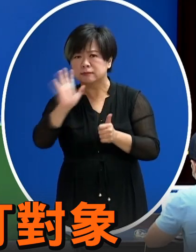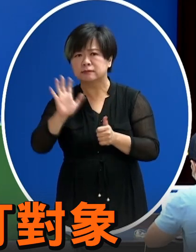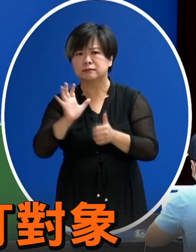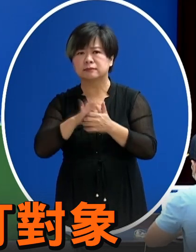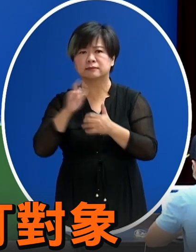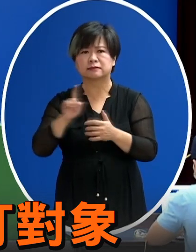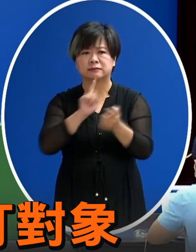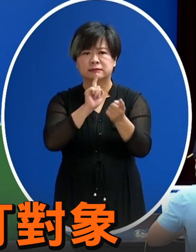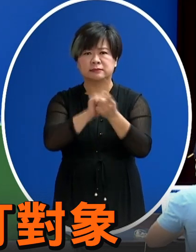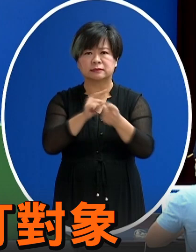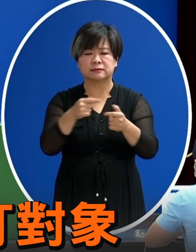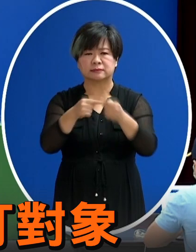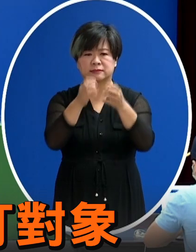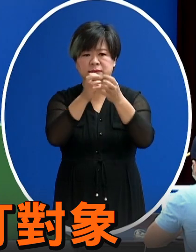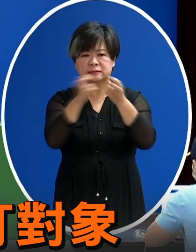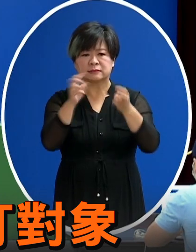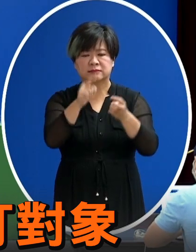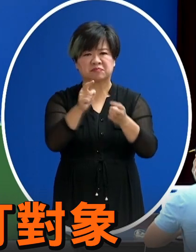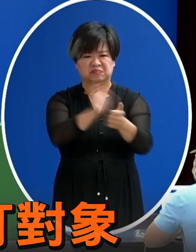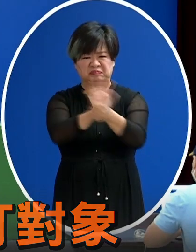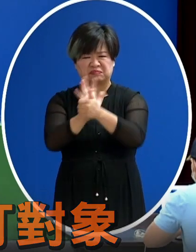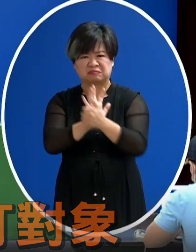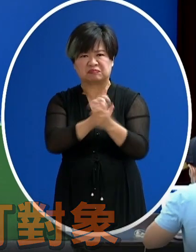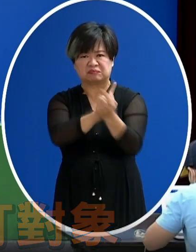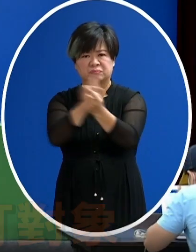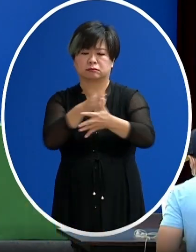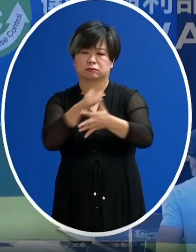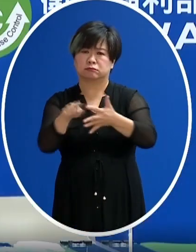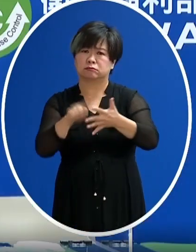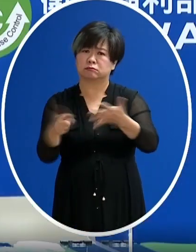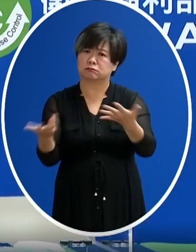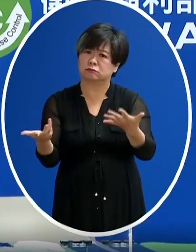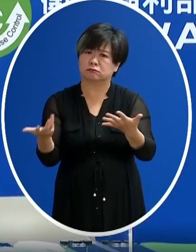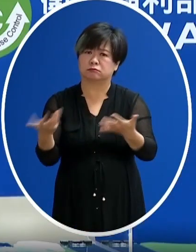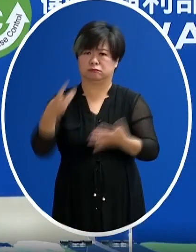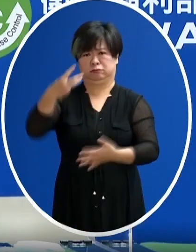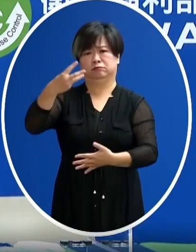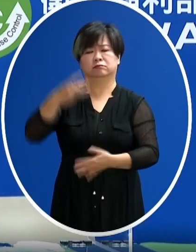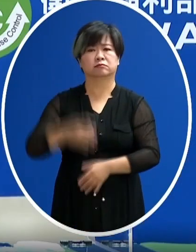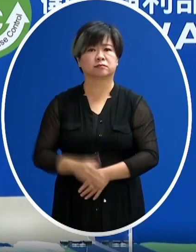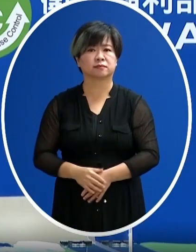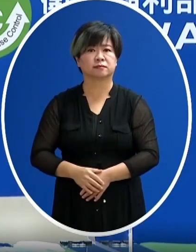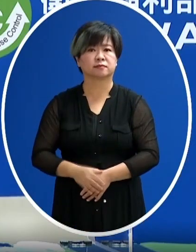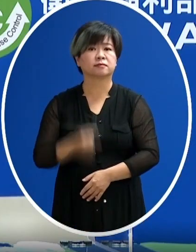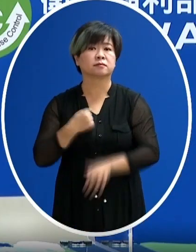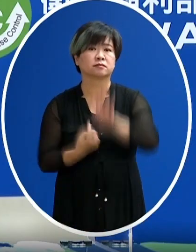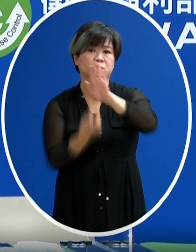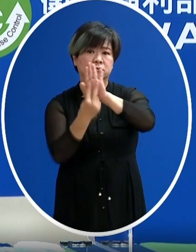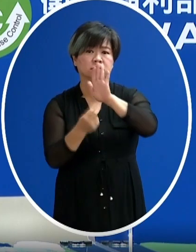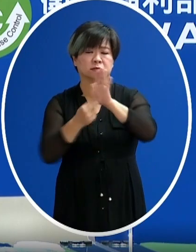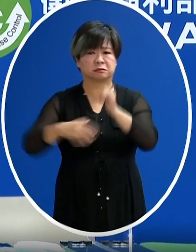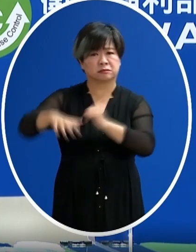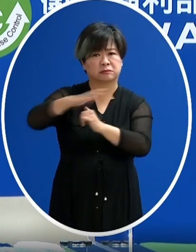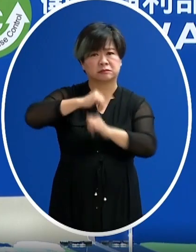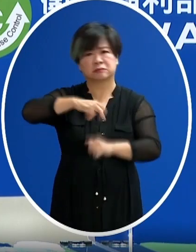者，那想问有没有考虑说把他们的接种顺位再提前？ 我要特别说明一下，我们全国原